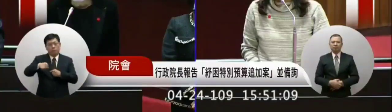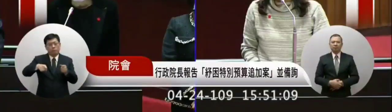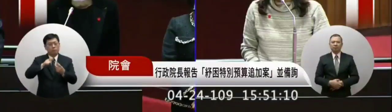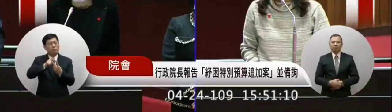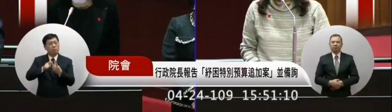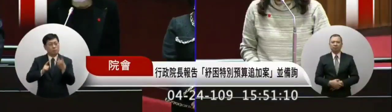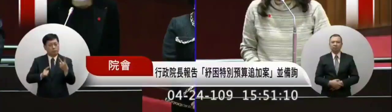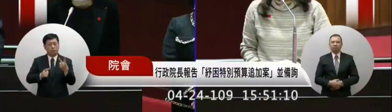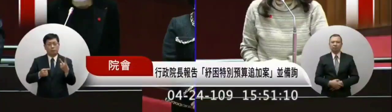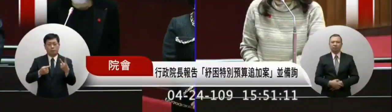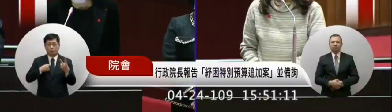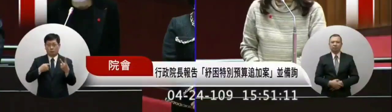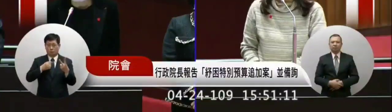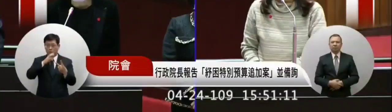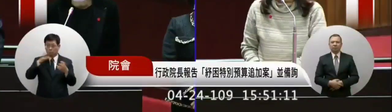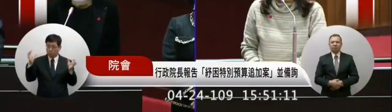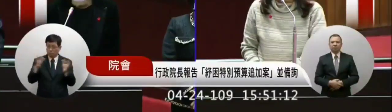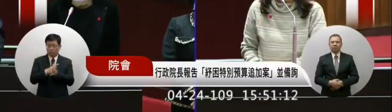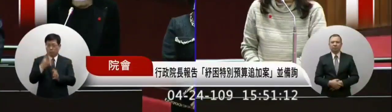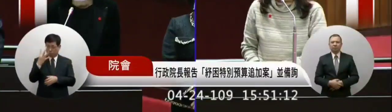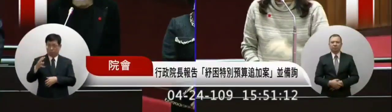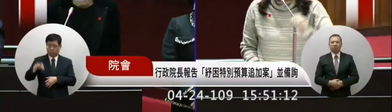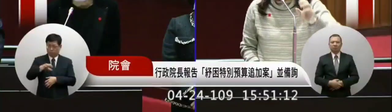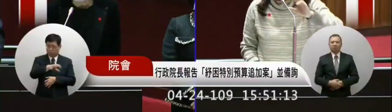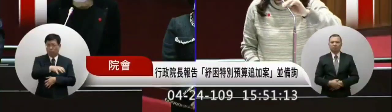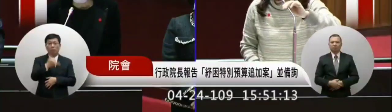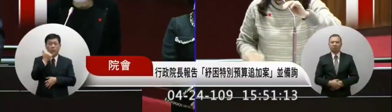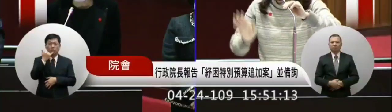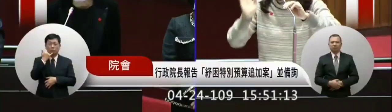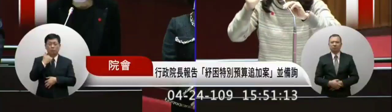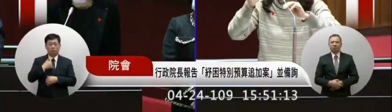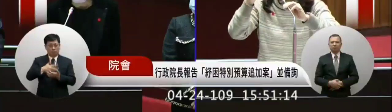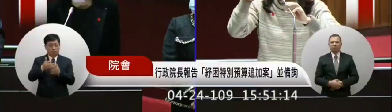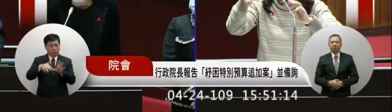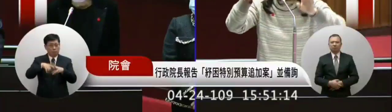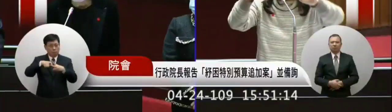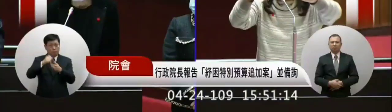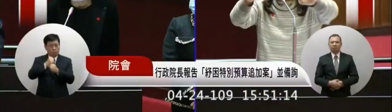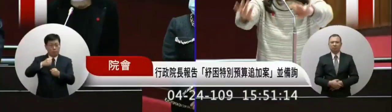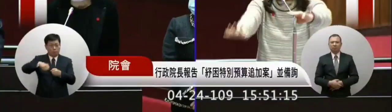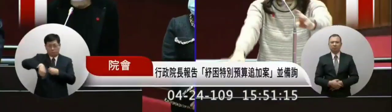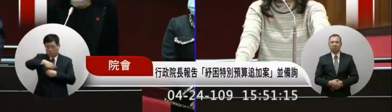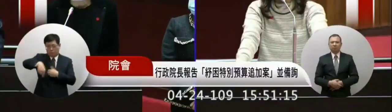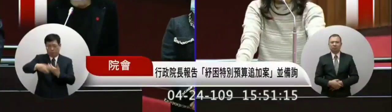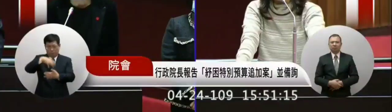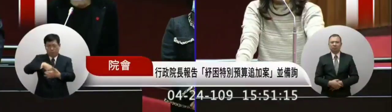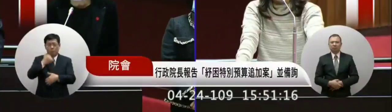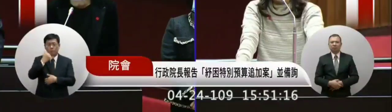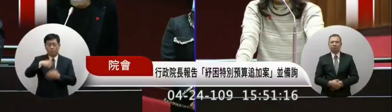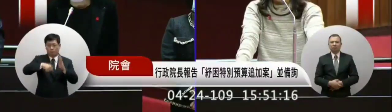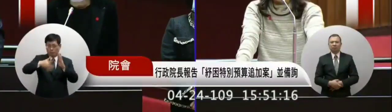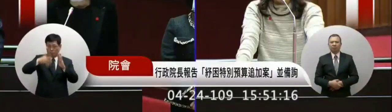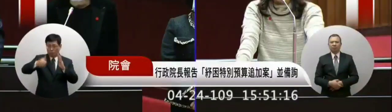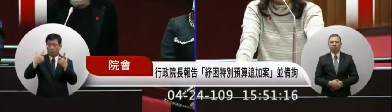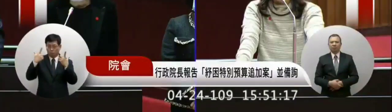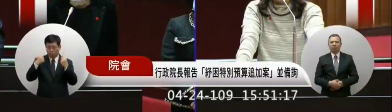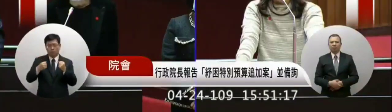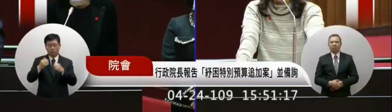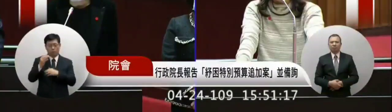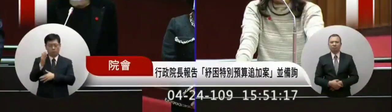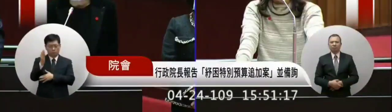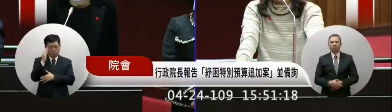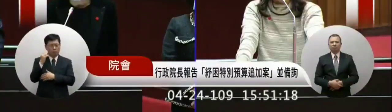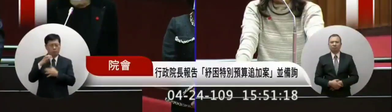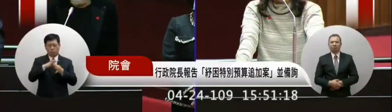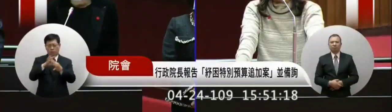想，这四个途径加起来，基本上可以涵盖艺文工作者。不过，我想，因为院长讲政府一体，几